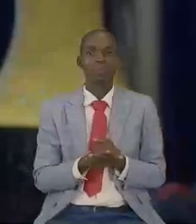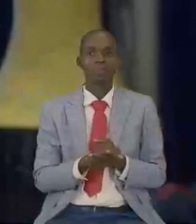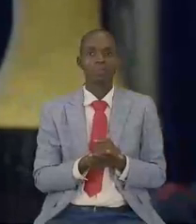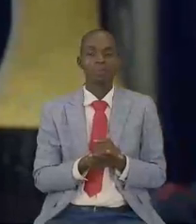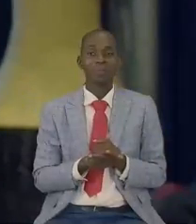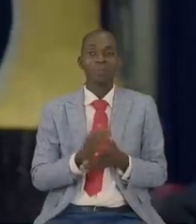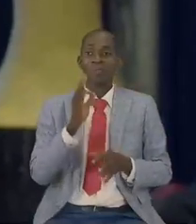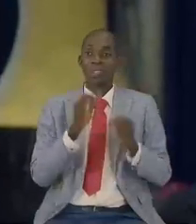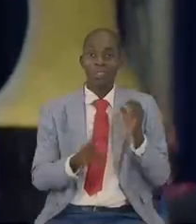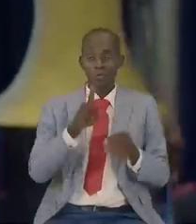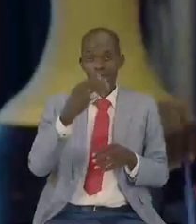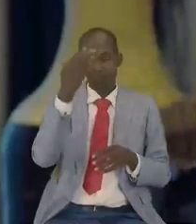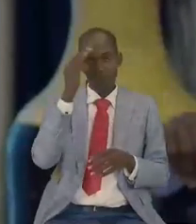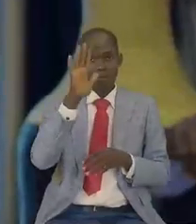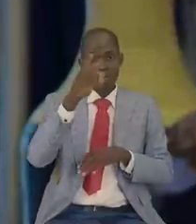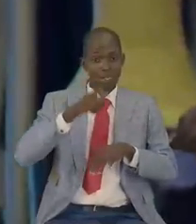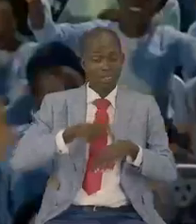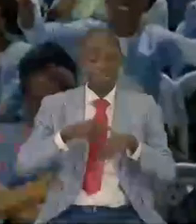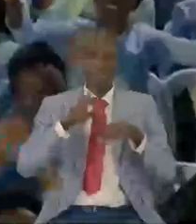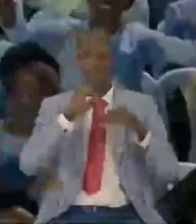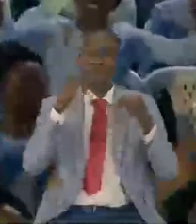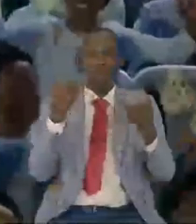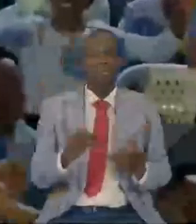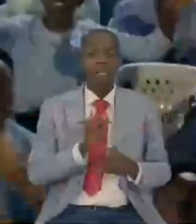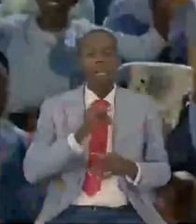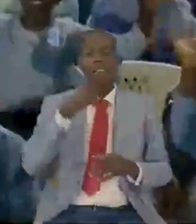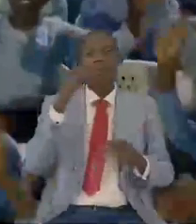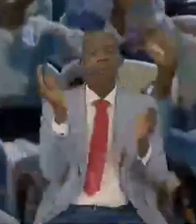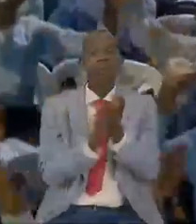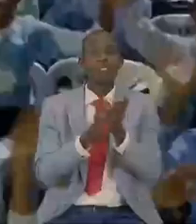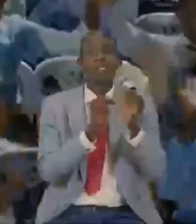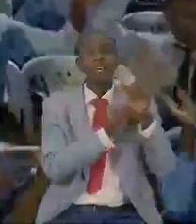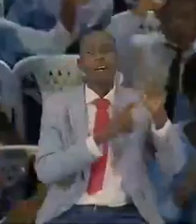Si tu sais que ton heure a sonné, je dis gloire à Dieu.